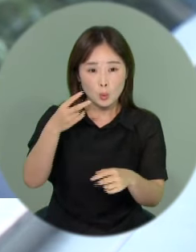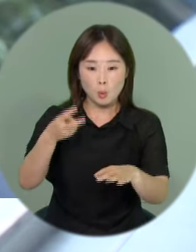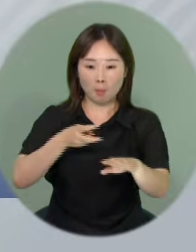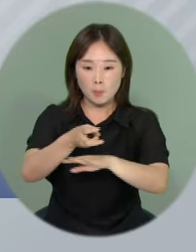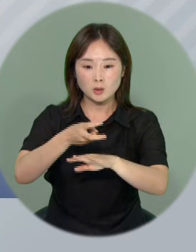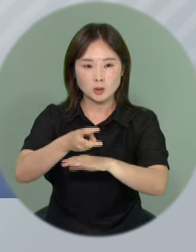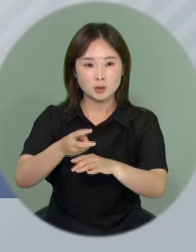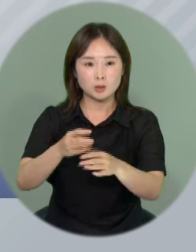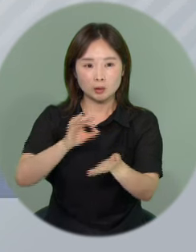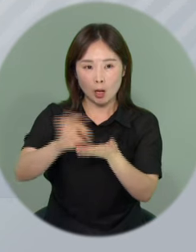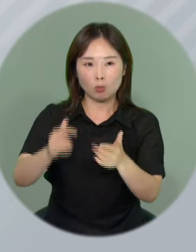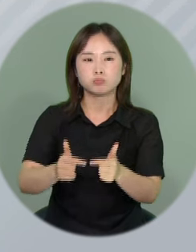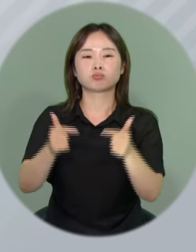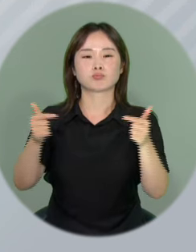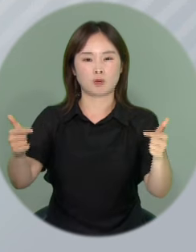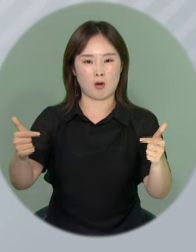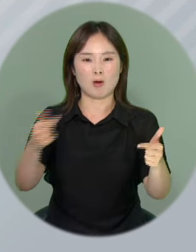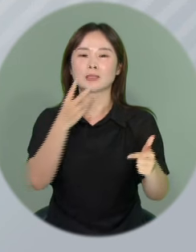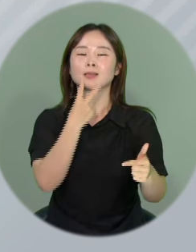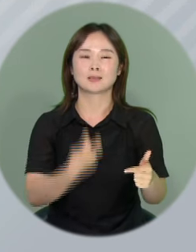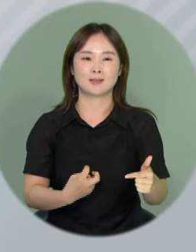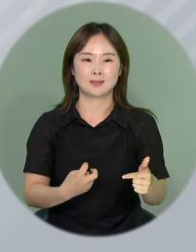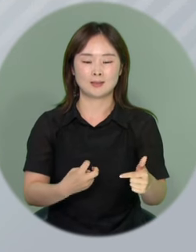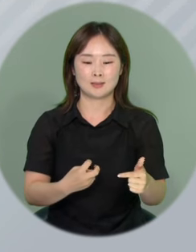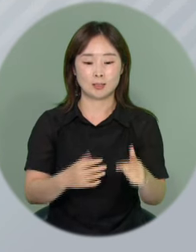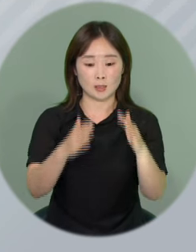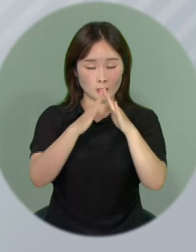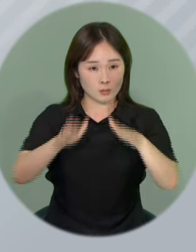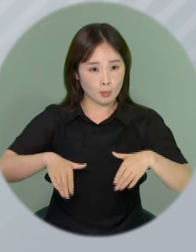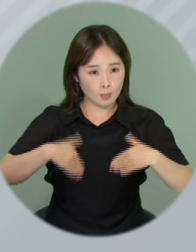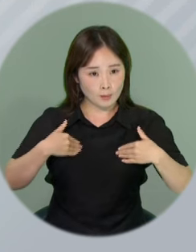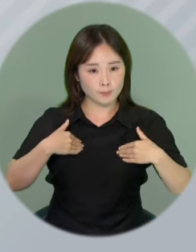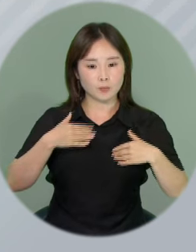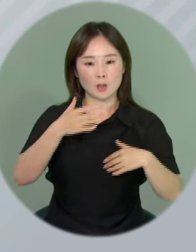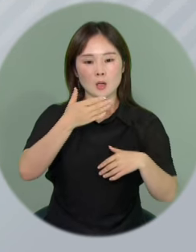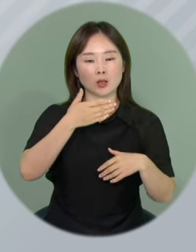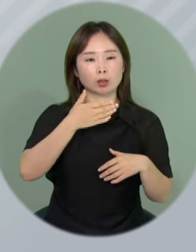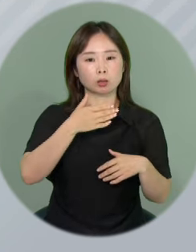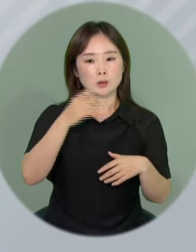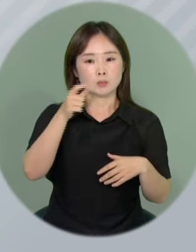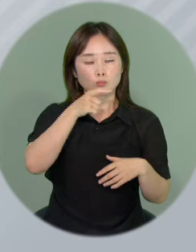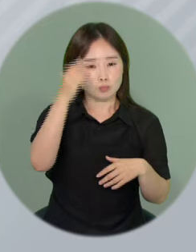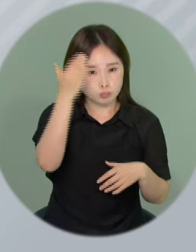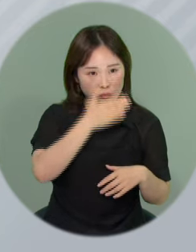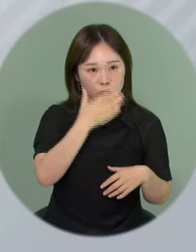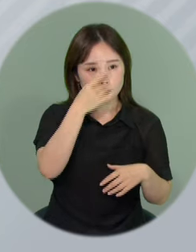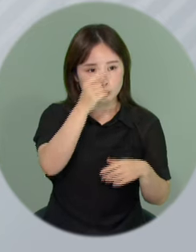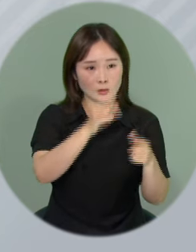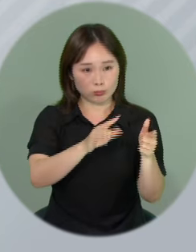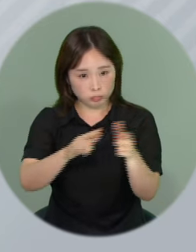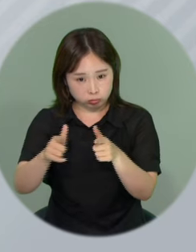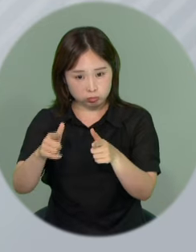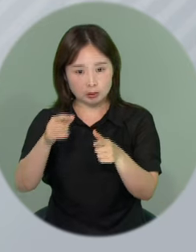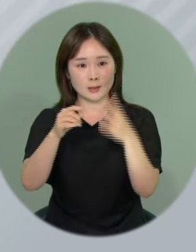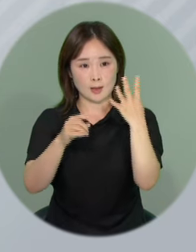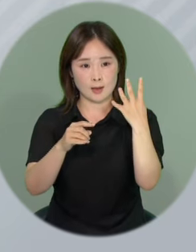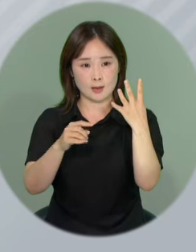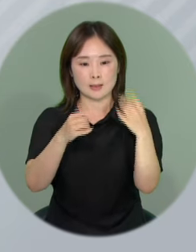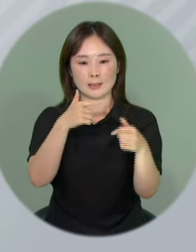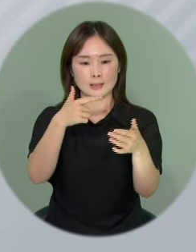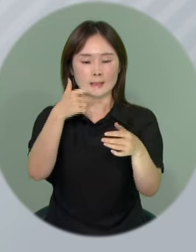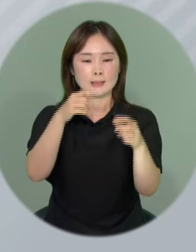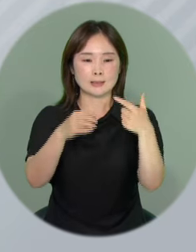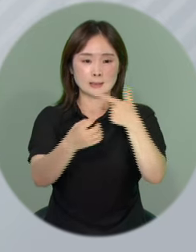되고 있다 전남에서는 목포 여수 순천 광향 등 나주를 제외한네 개 시단위 지자체와